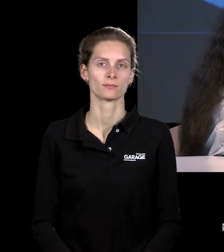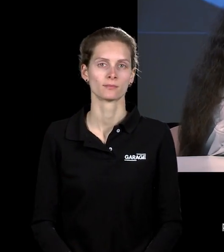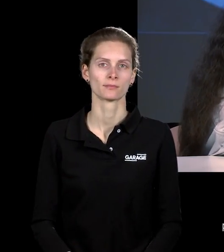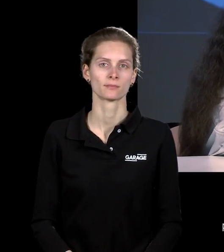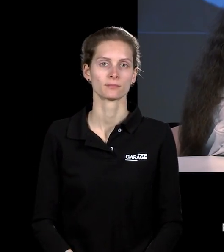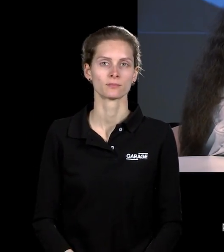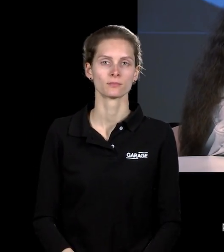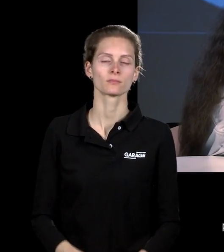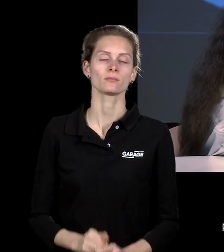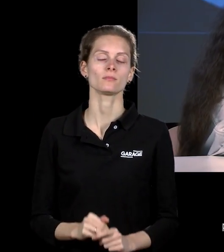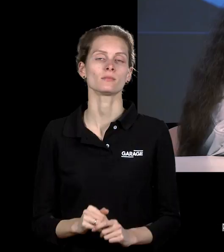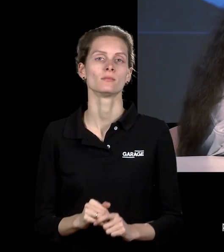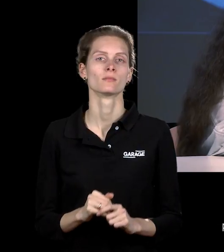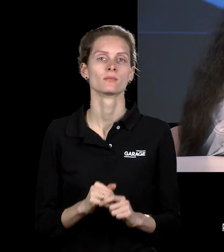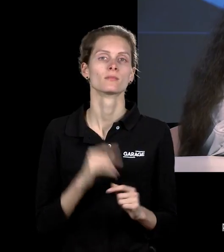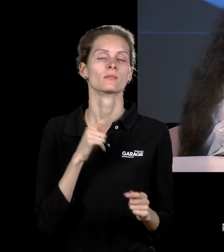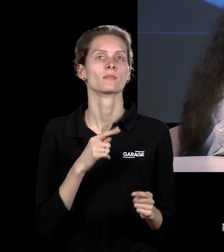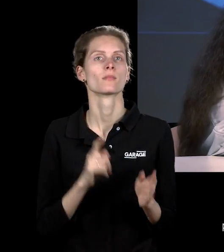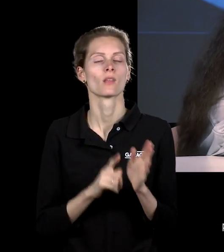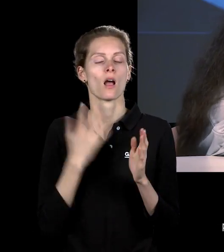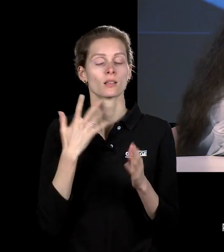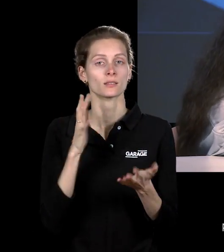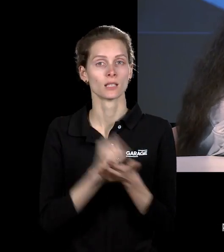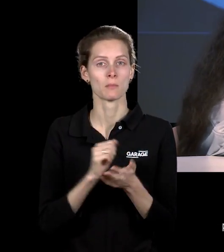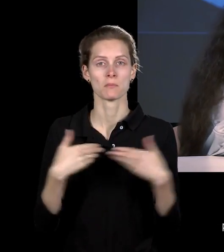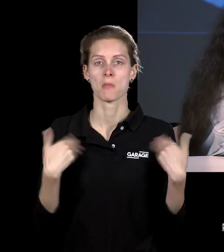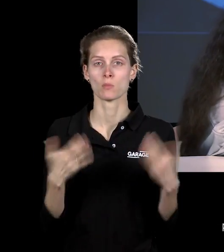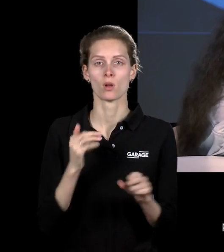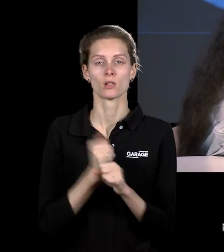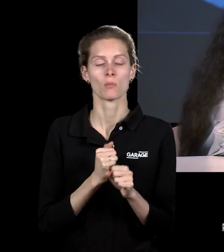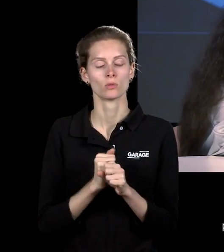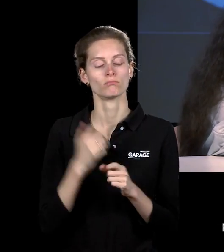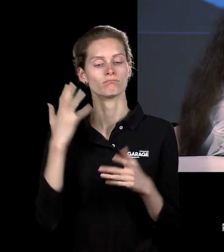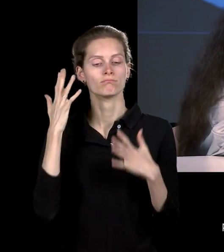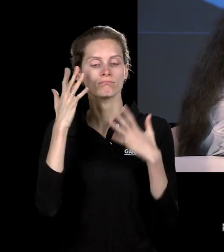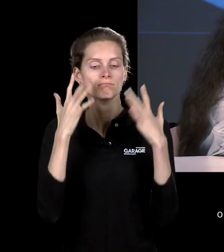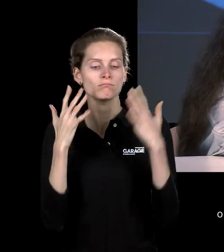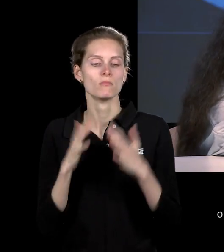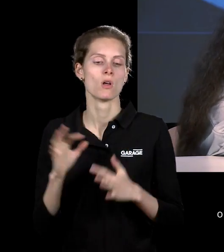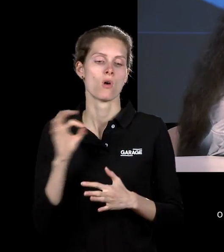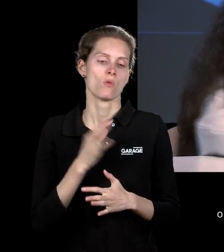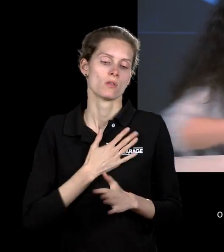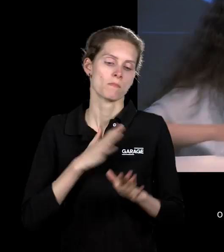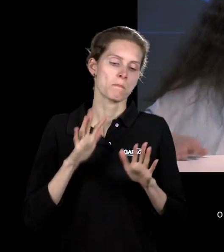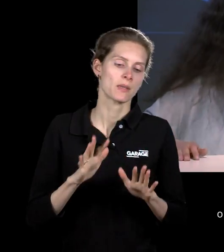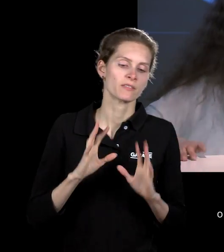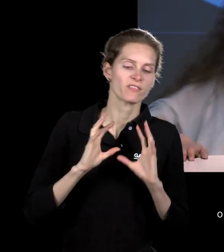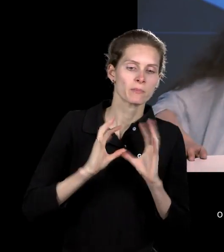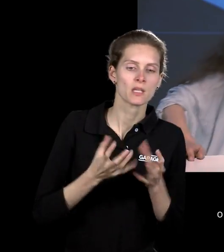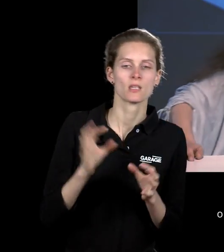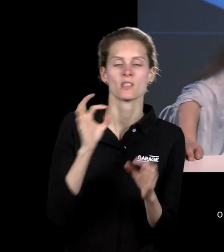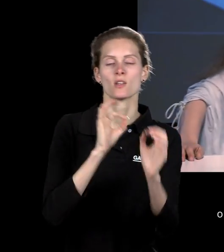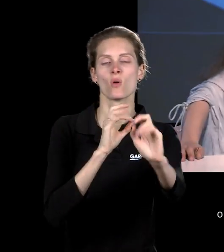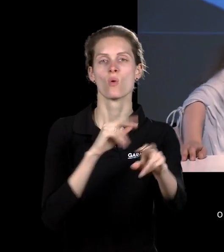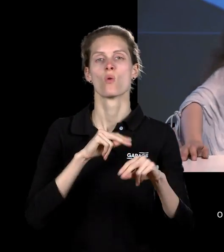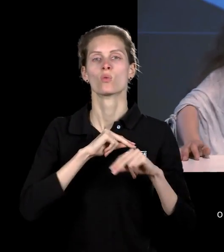так же приводит нас к размышлению о бренности, о нашем месте в мире, о красоте, о труде и